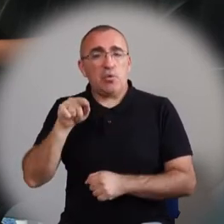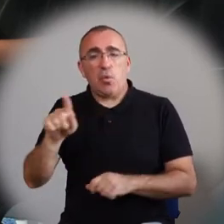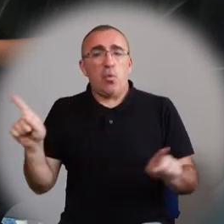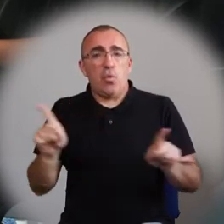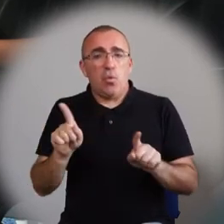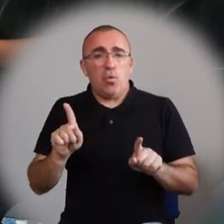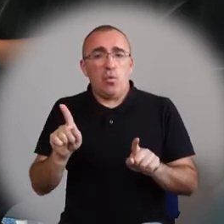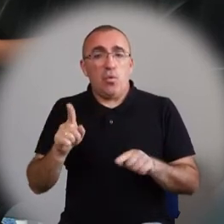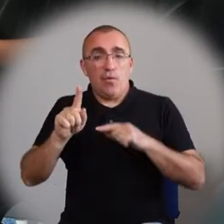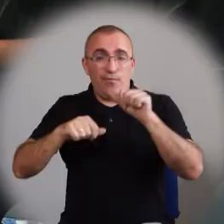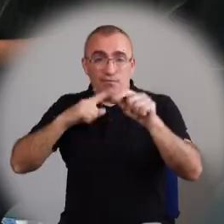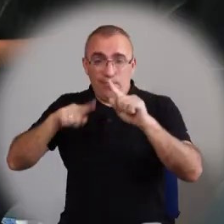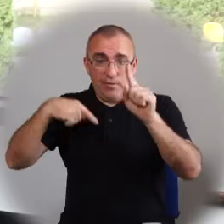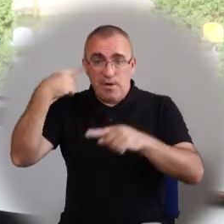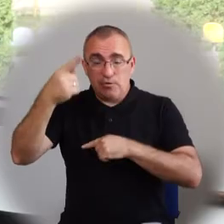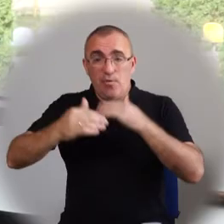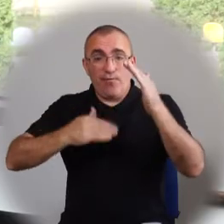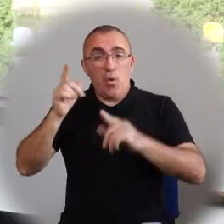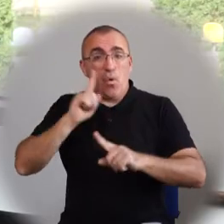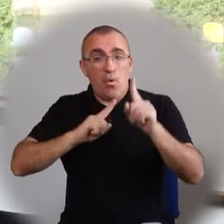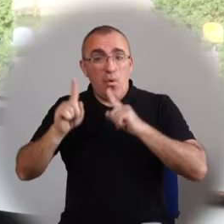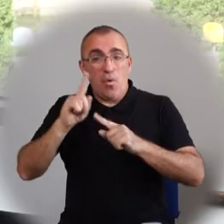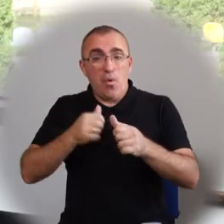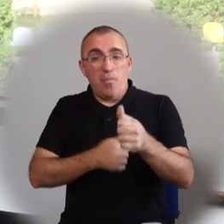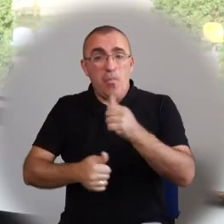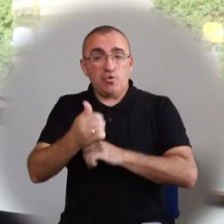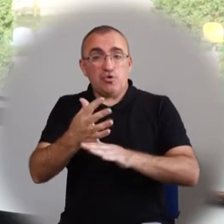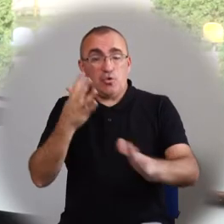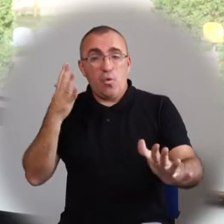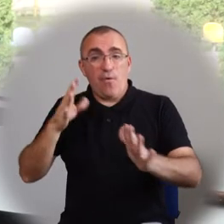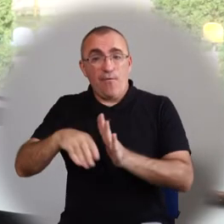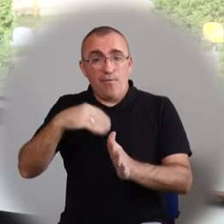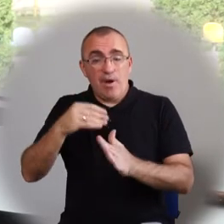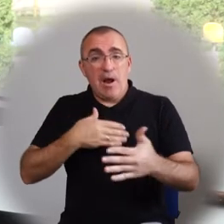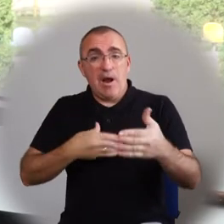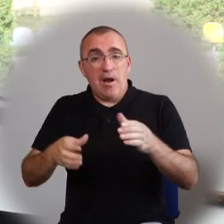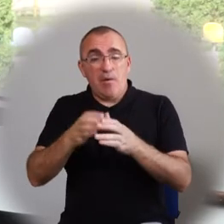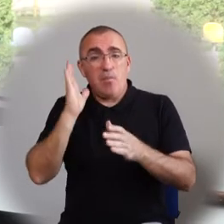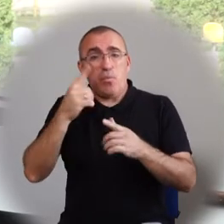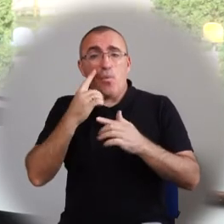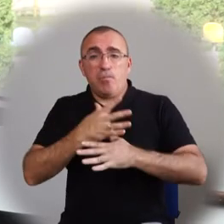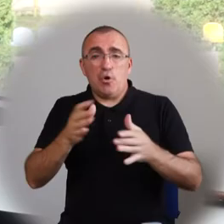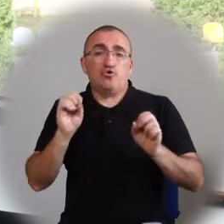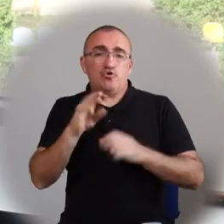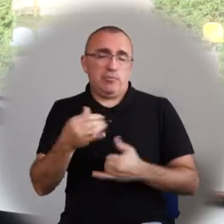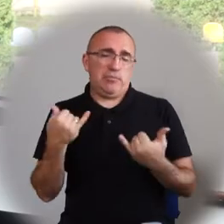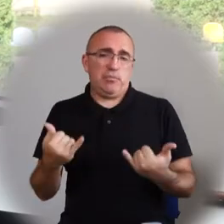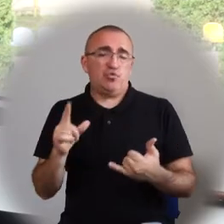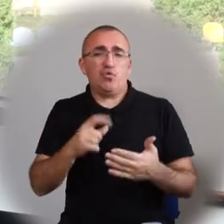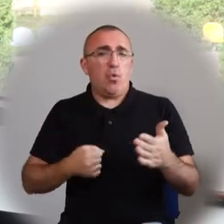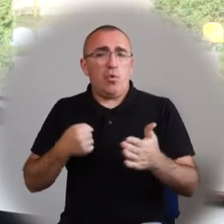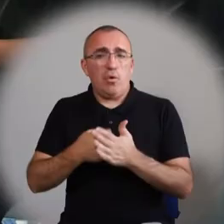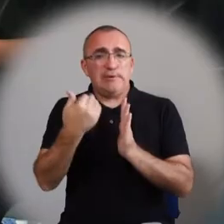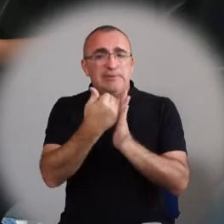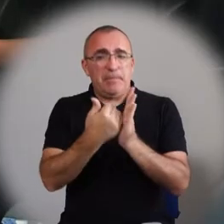гарантії того, що, наприклад, в наступній Верховній Раді, а говорять про позачергові вибори досить активно, фракція однозначно буде більшою, ніж